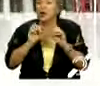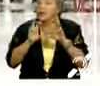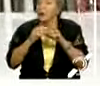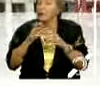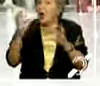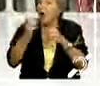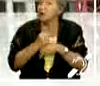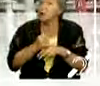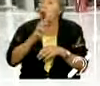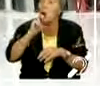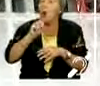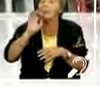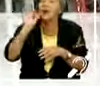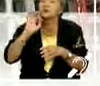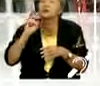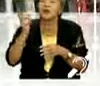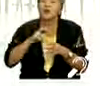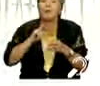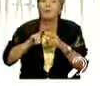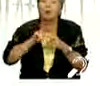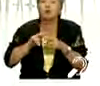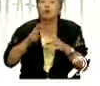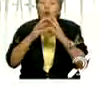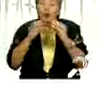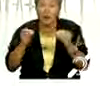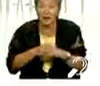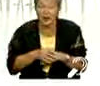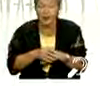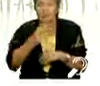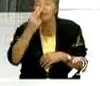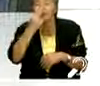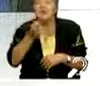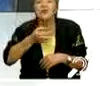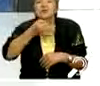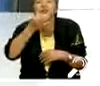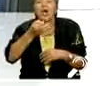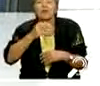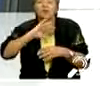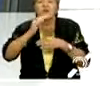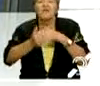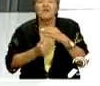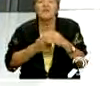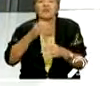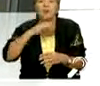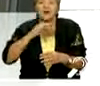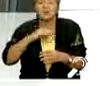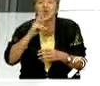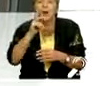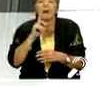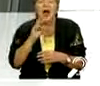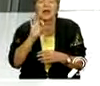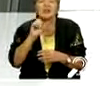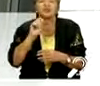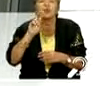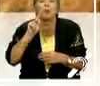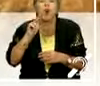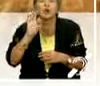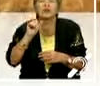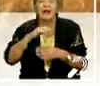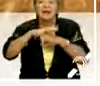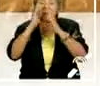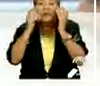8% din produsul intern brut, dar haideți să vedem care a fost declarația prin vicepreședintelui PNL Rareș Bogdan în această